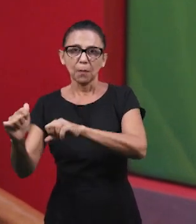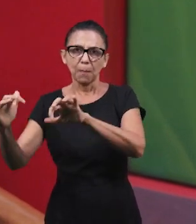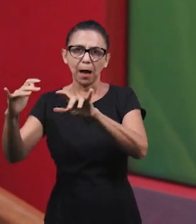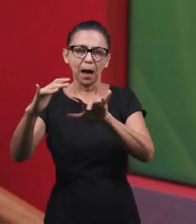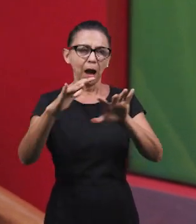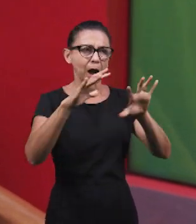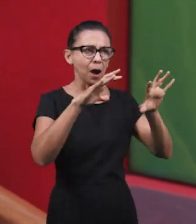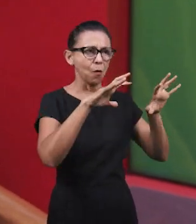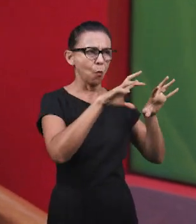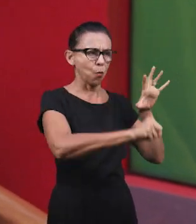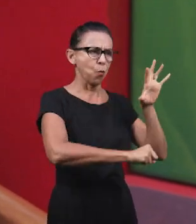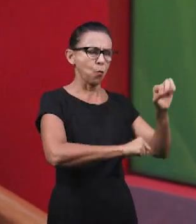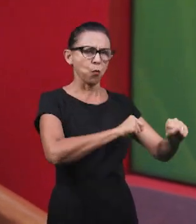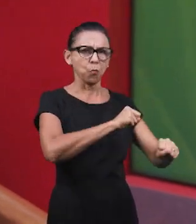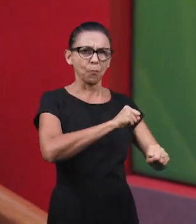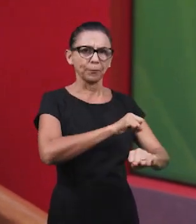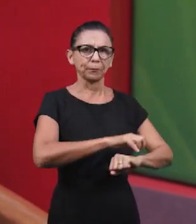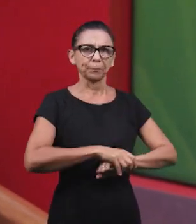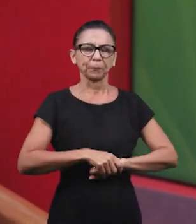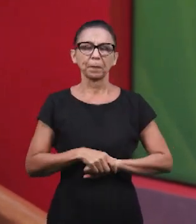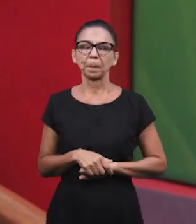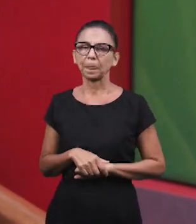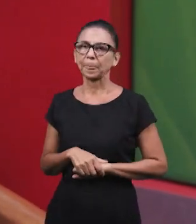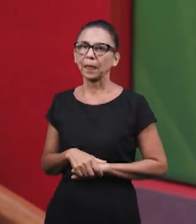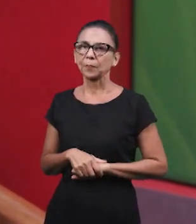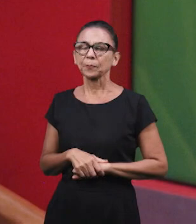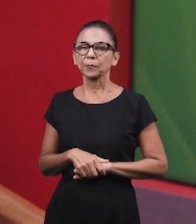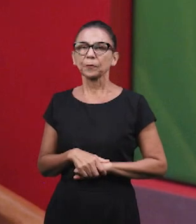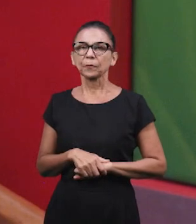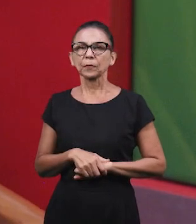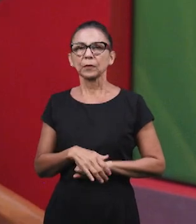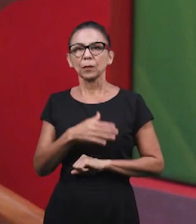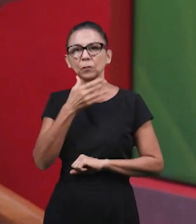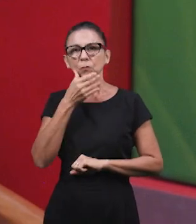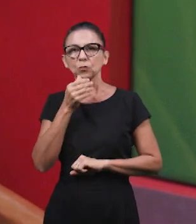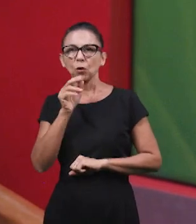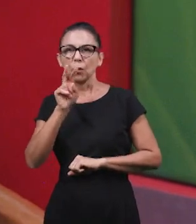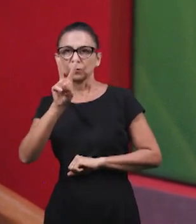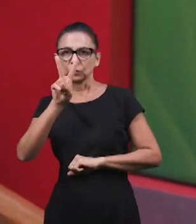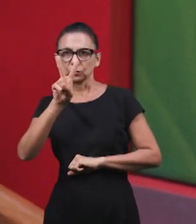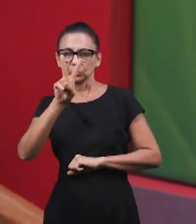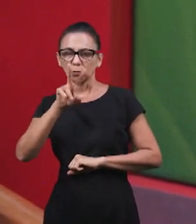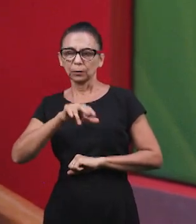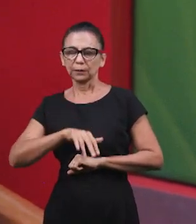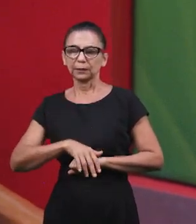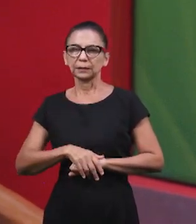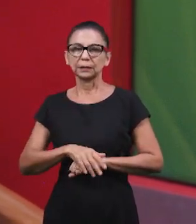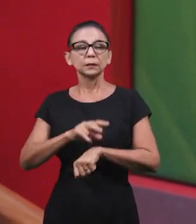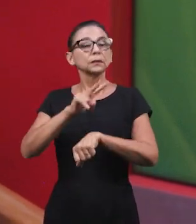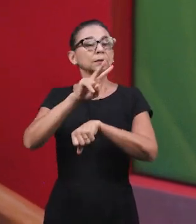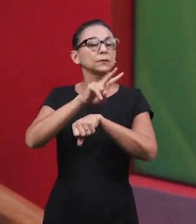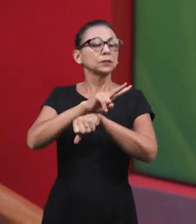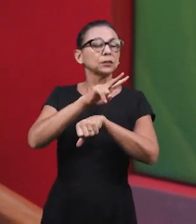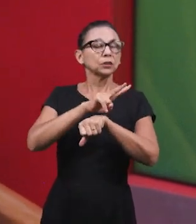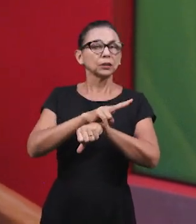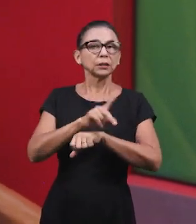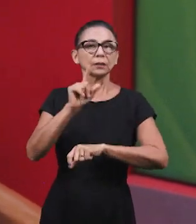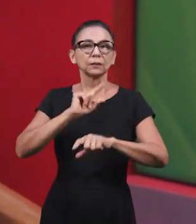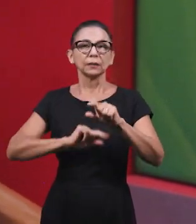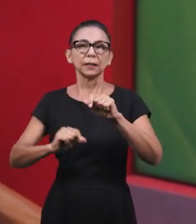accord, un contrat verbal avec Rahab. Vous nous cachez ici dans votre